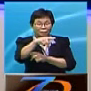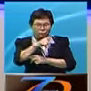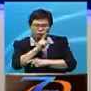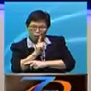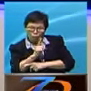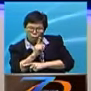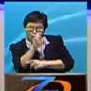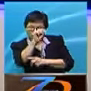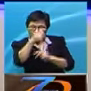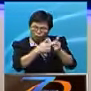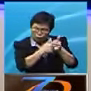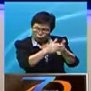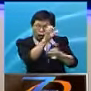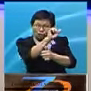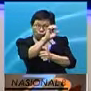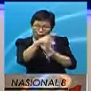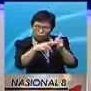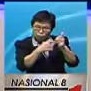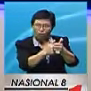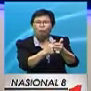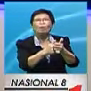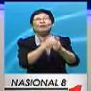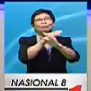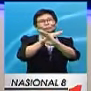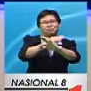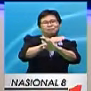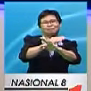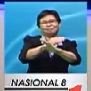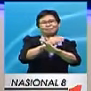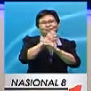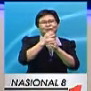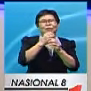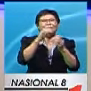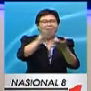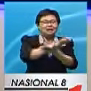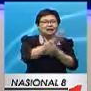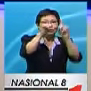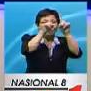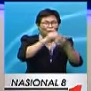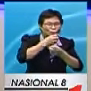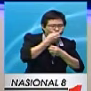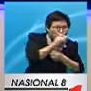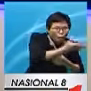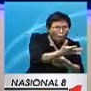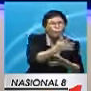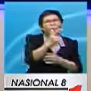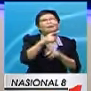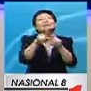SOP dipatuhi bertujuan mengelak kebocoran kertas soalan seperti yang berlaku 2 tahun lalu.